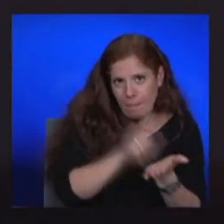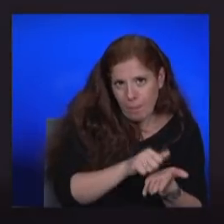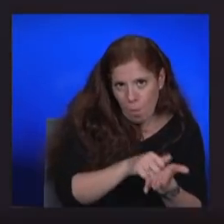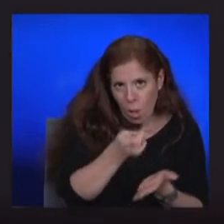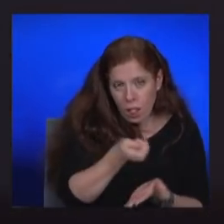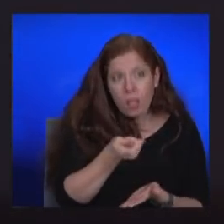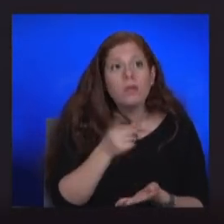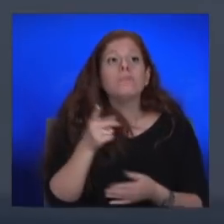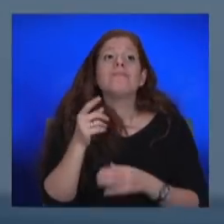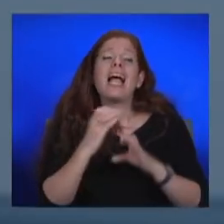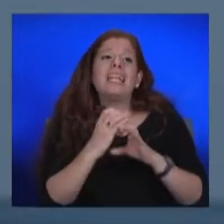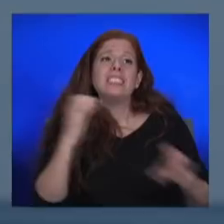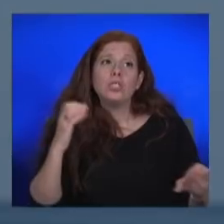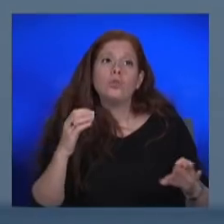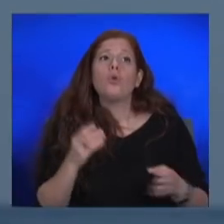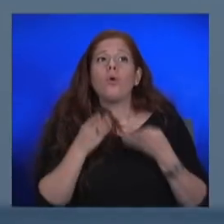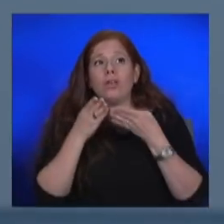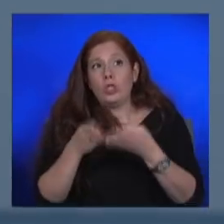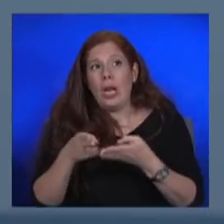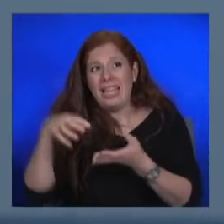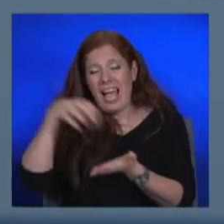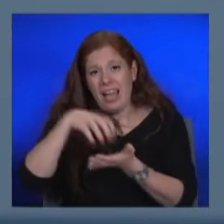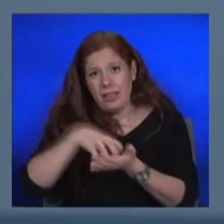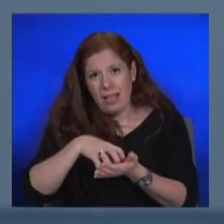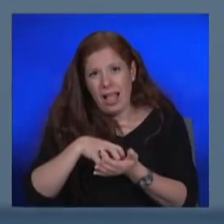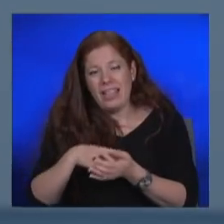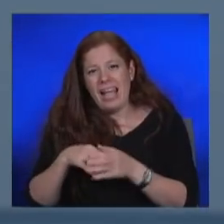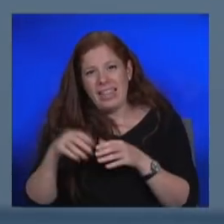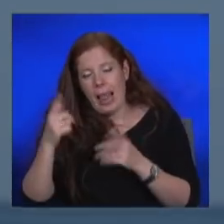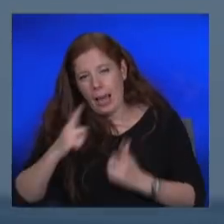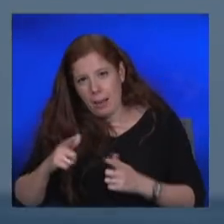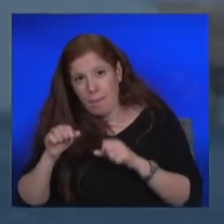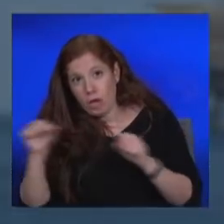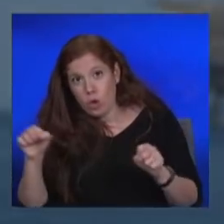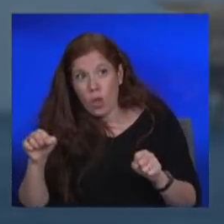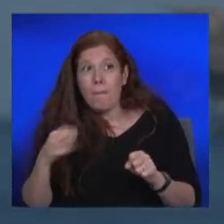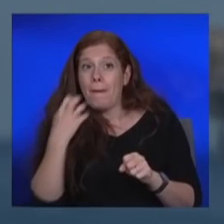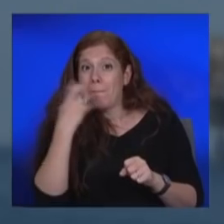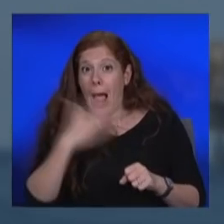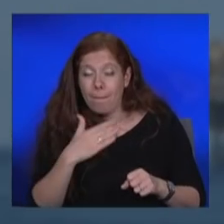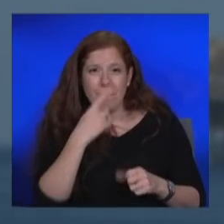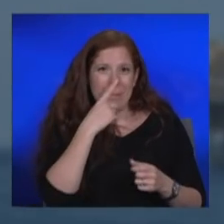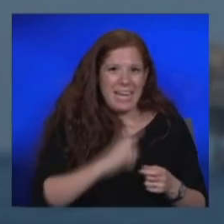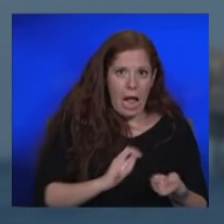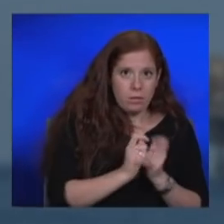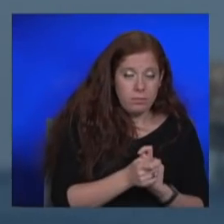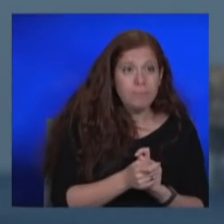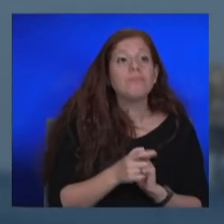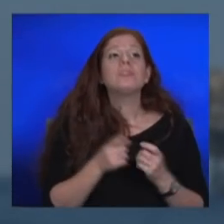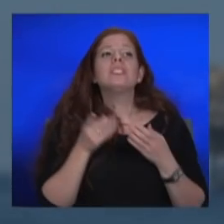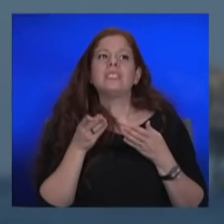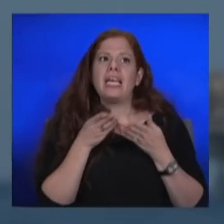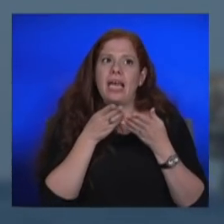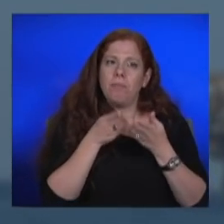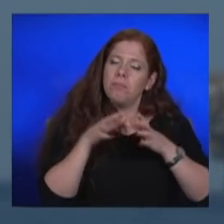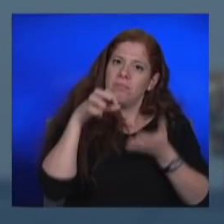המדינה להסבת תחנת הכוח באשקלון מפחם לגז. אספקת הגז תשמש תחנת כוח פרטית גדולה שעתידה